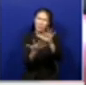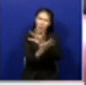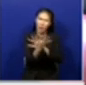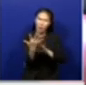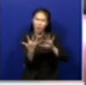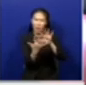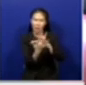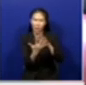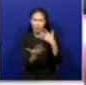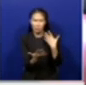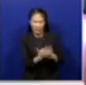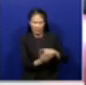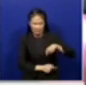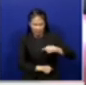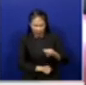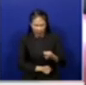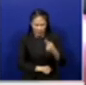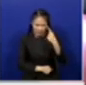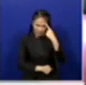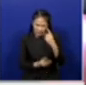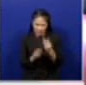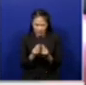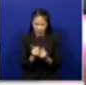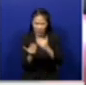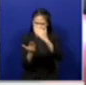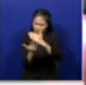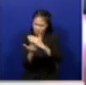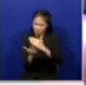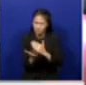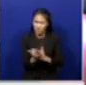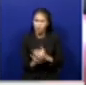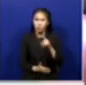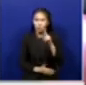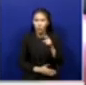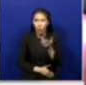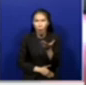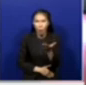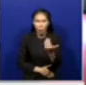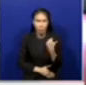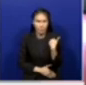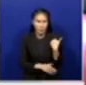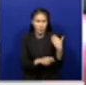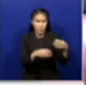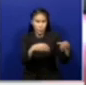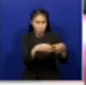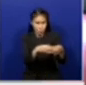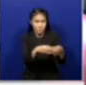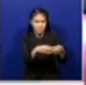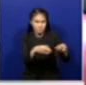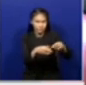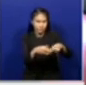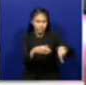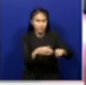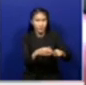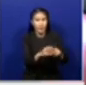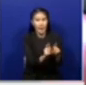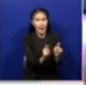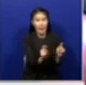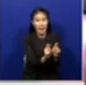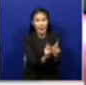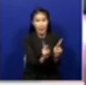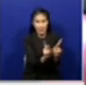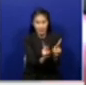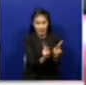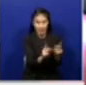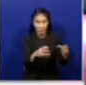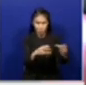ายเรื่องรายละเอียดในการใช้จ่ายผมอยากแนะนำให้ตั้งกลุ่มขึ้นมาตั้งเป็นคณะกรรมการผมเชื่อว่ามี